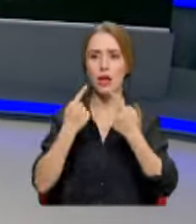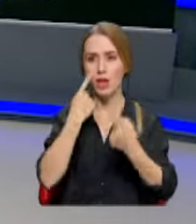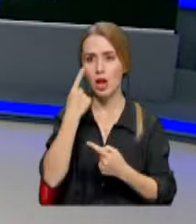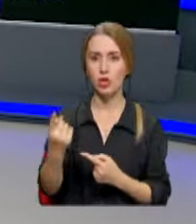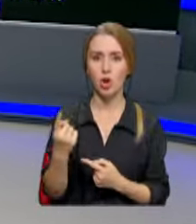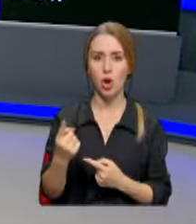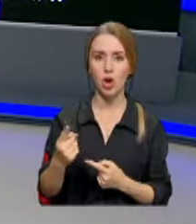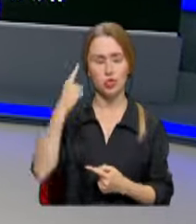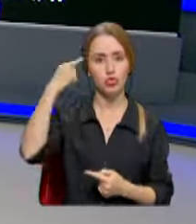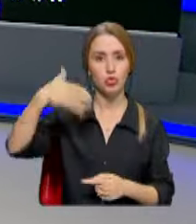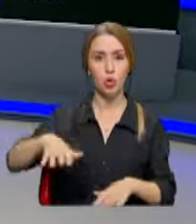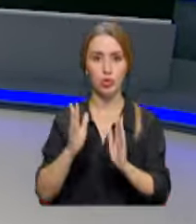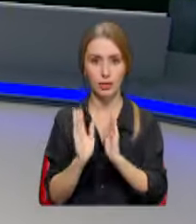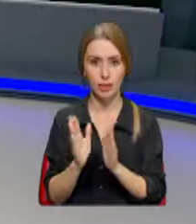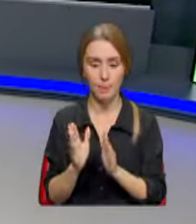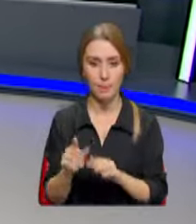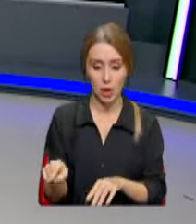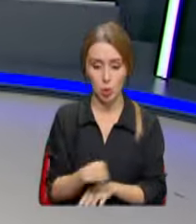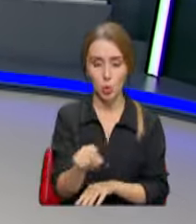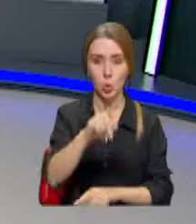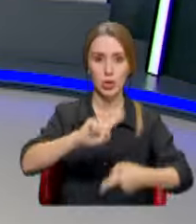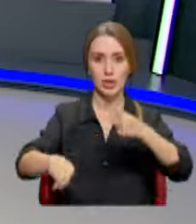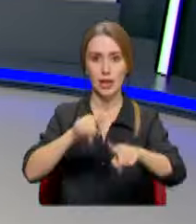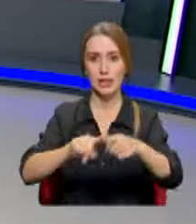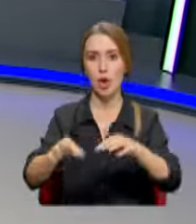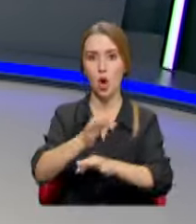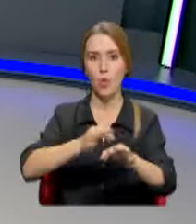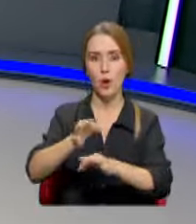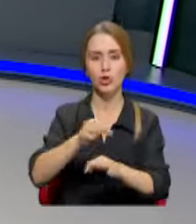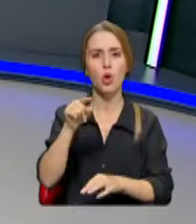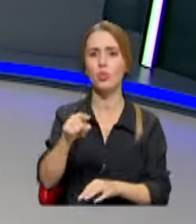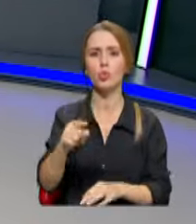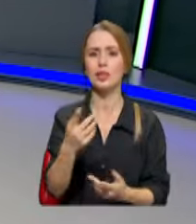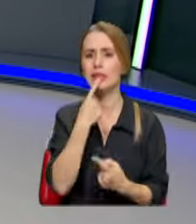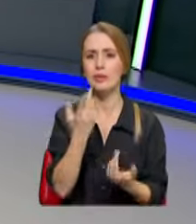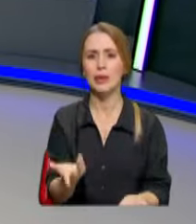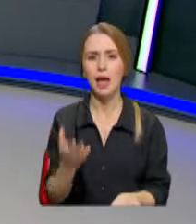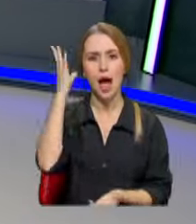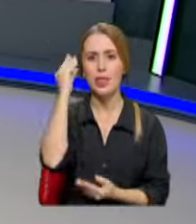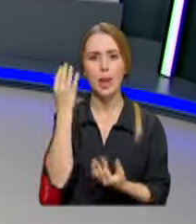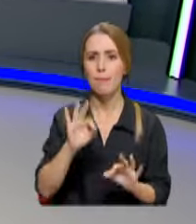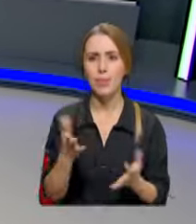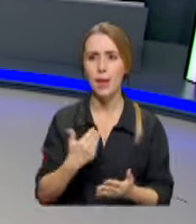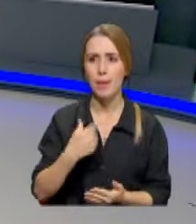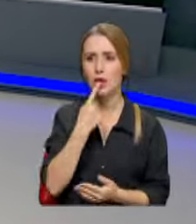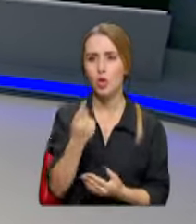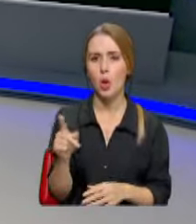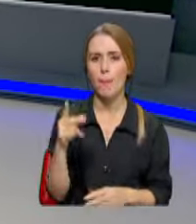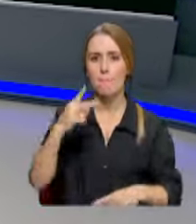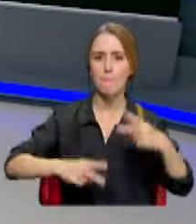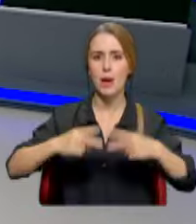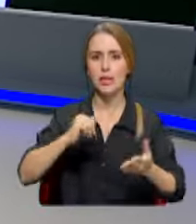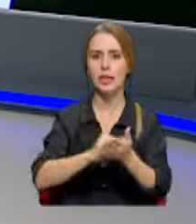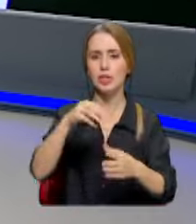artçı şokları devam ediyor. Kürt siyasi hareketi. Şimdi Kürt siyasi hareket deyince ne anlaşılır? Ben de kullanıyorum bazen.